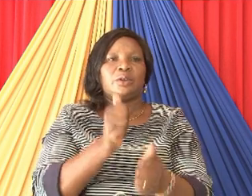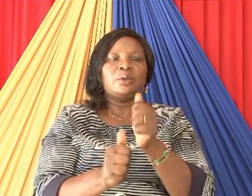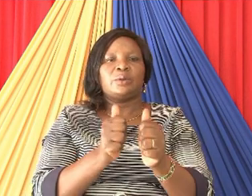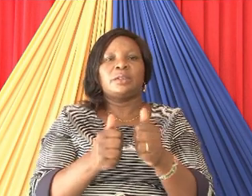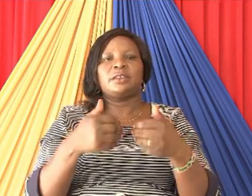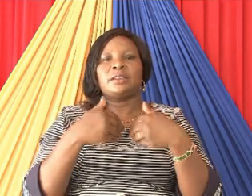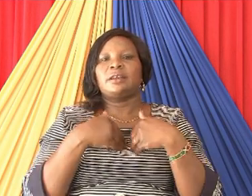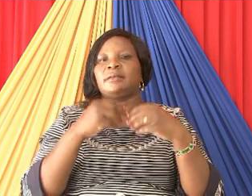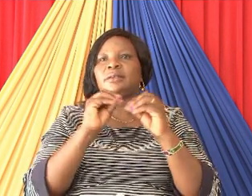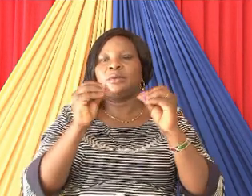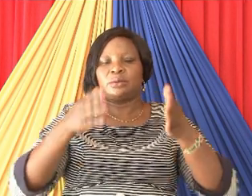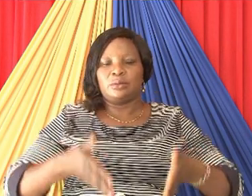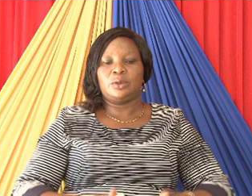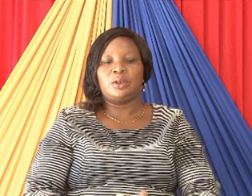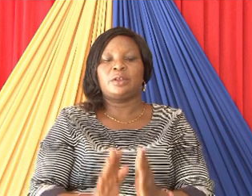zake Mungu.